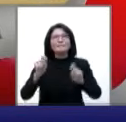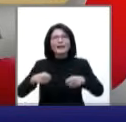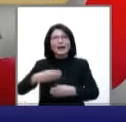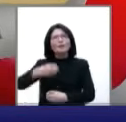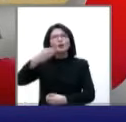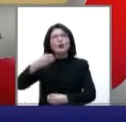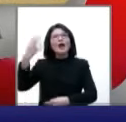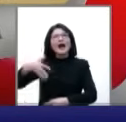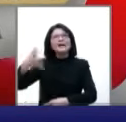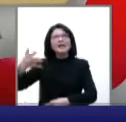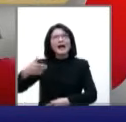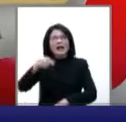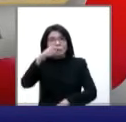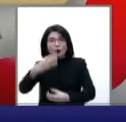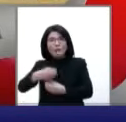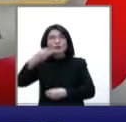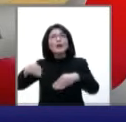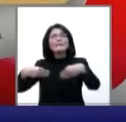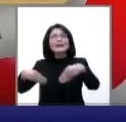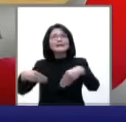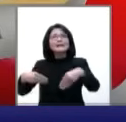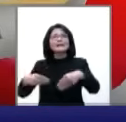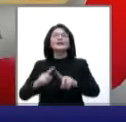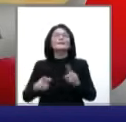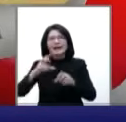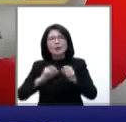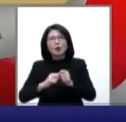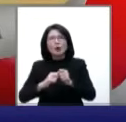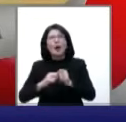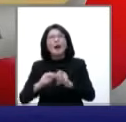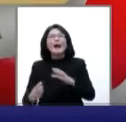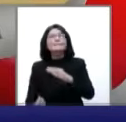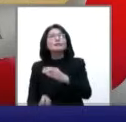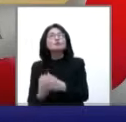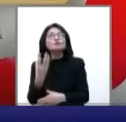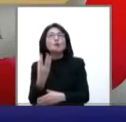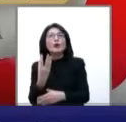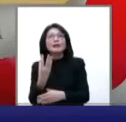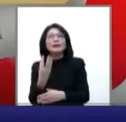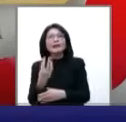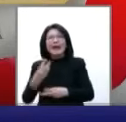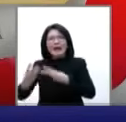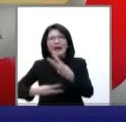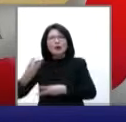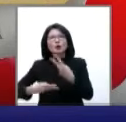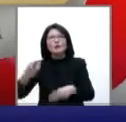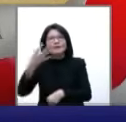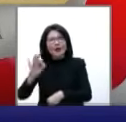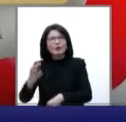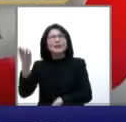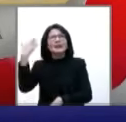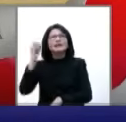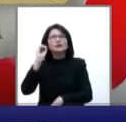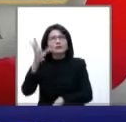tidak hanya keemeja putih dan ee ee celana hitam nah ini juga menampilkan bahwa apa yang ee